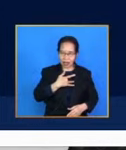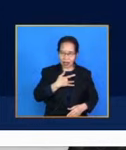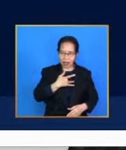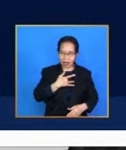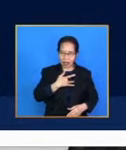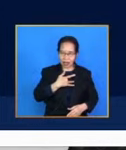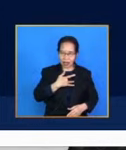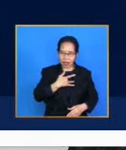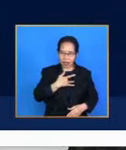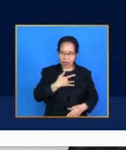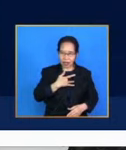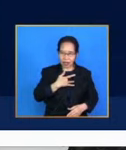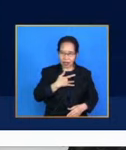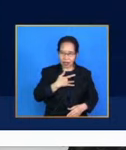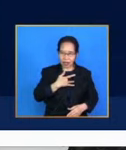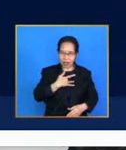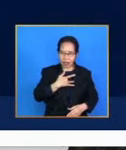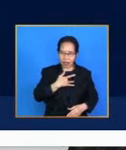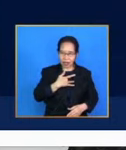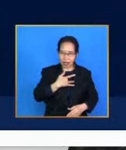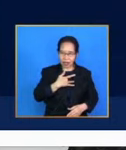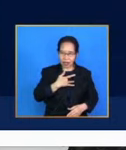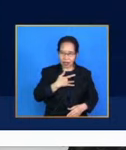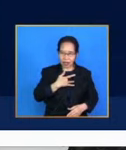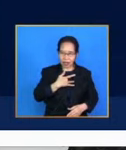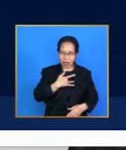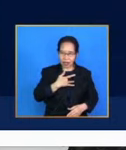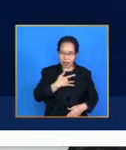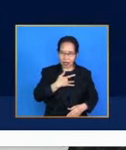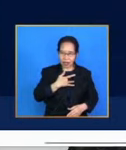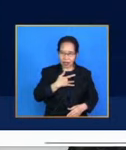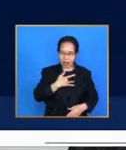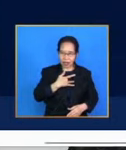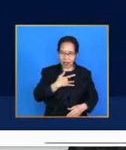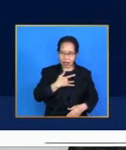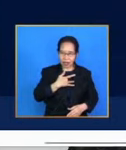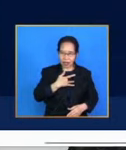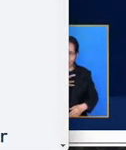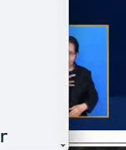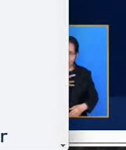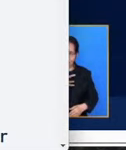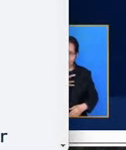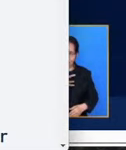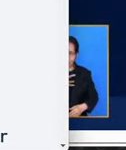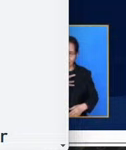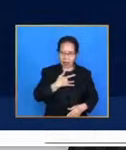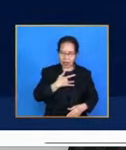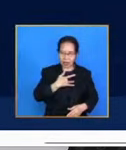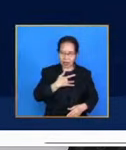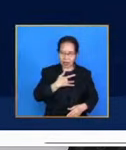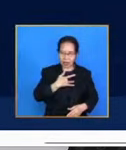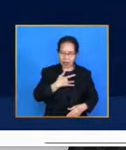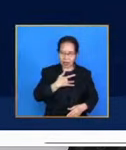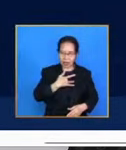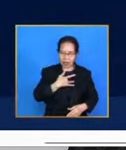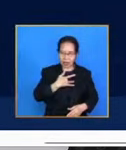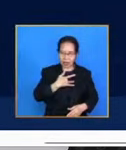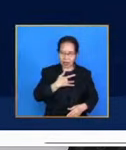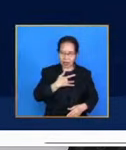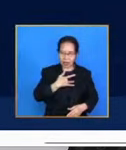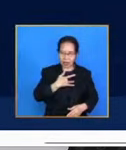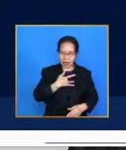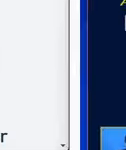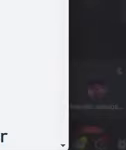eh. Yung naka-zoom, yun nga, Kuya Ate Pecha, yung nakatutok lang sa noo. Mas malaki pa yung focus